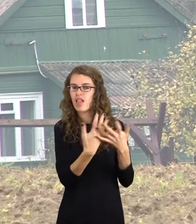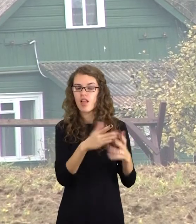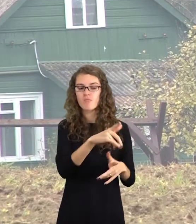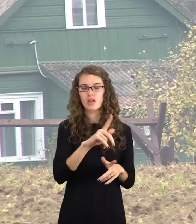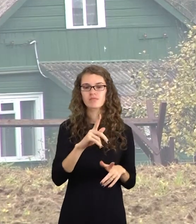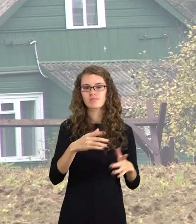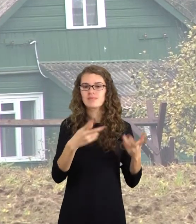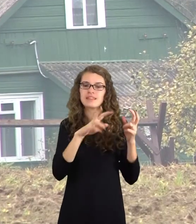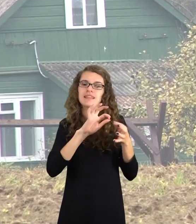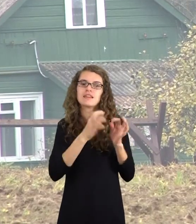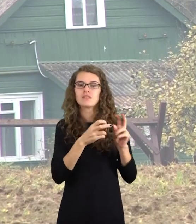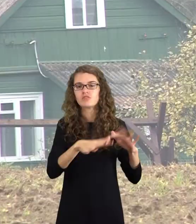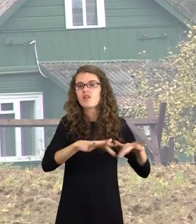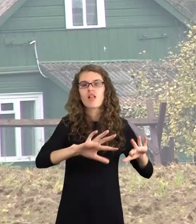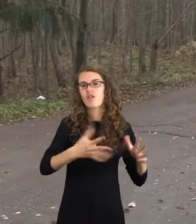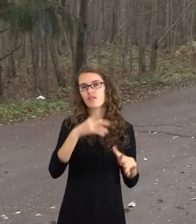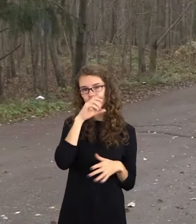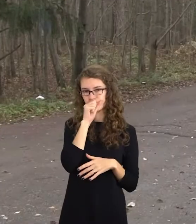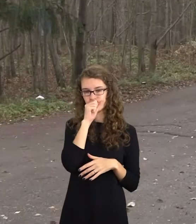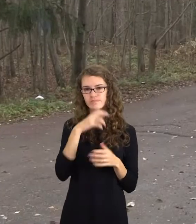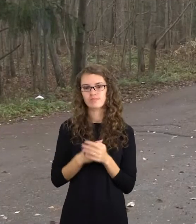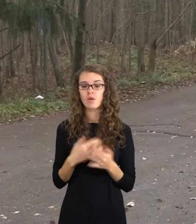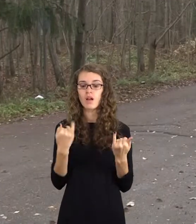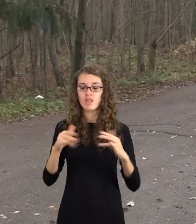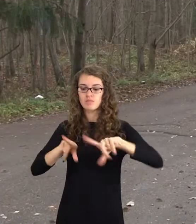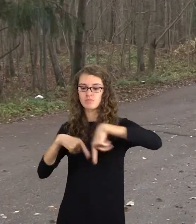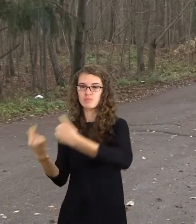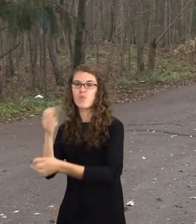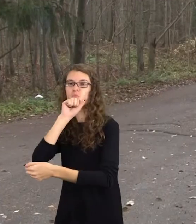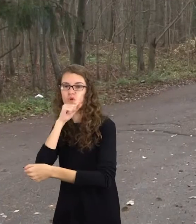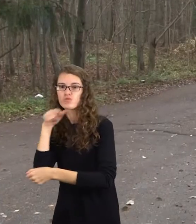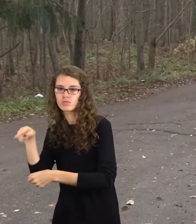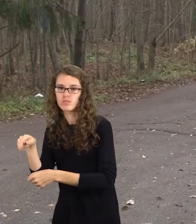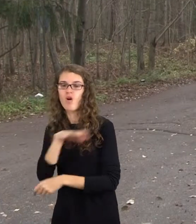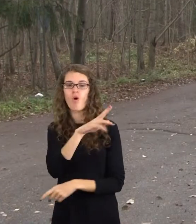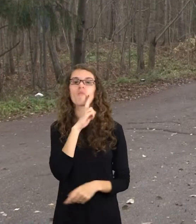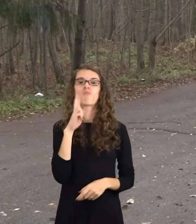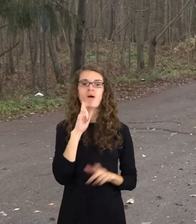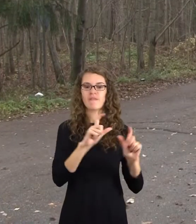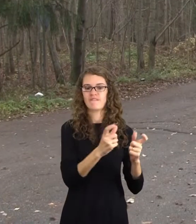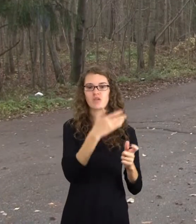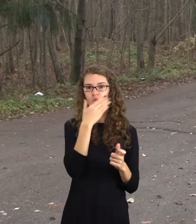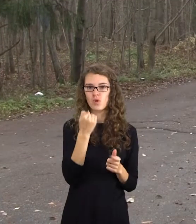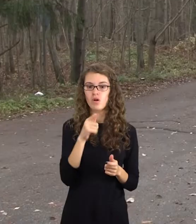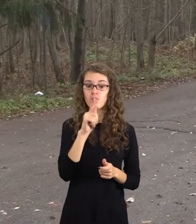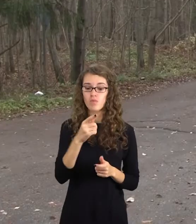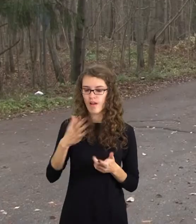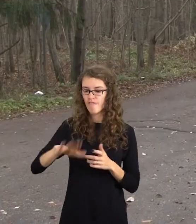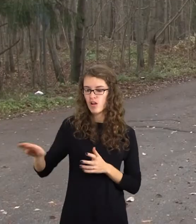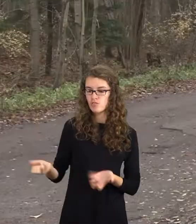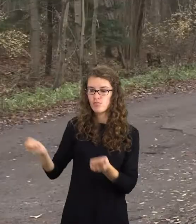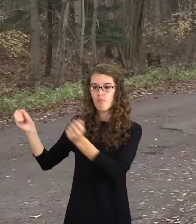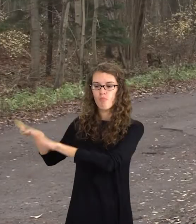teisių specialistai neatskleidžia? Dabar vaikai perduoti močiutei, mama nesulaikyta. Beje, kur mama palikusi sūnus pakelėje